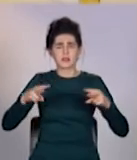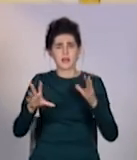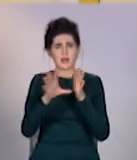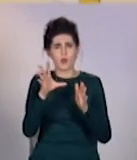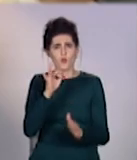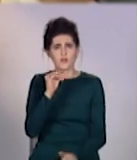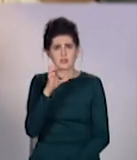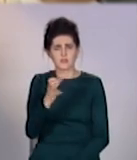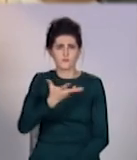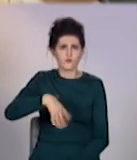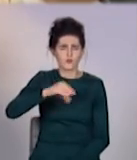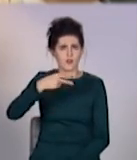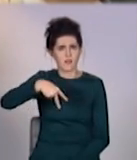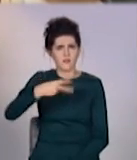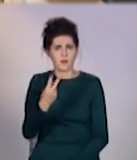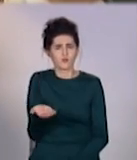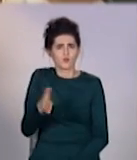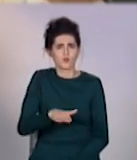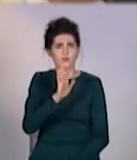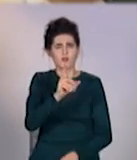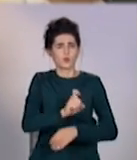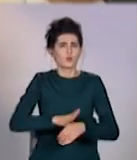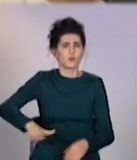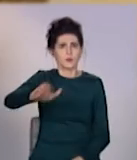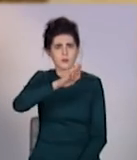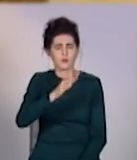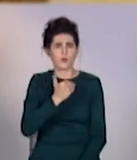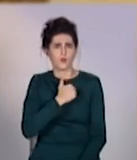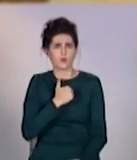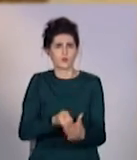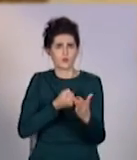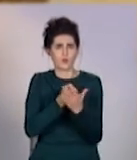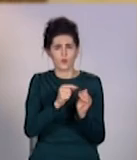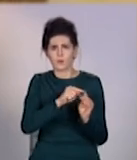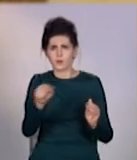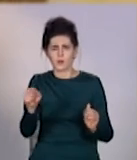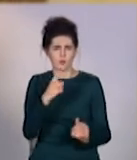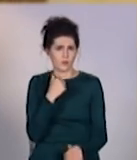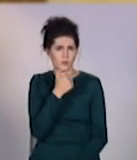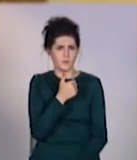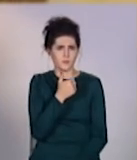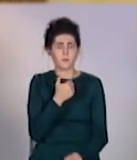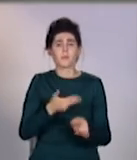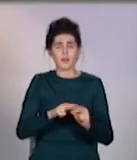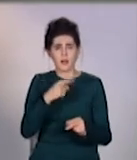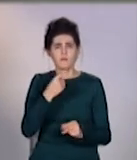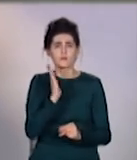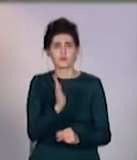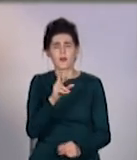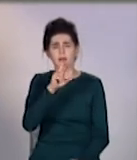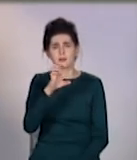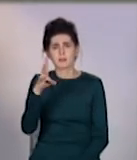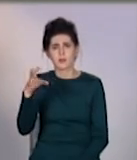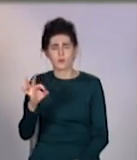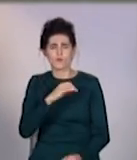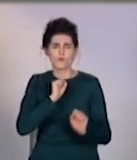всі 22 центри обслуговування на Донеччині хочуть до середини року. Втім, наголошують, в «Ясно» більшість